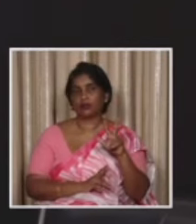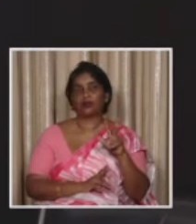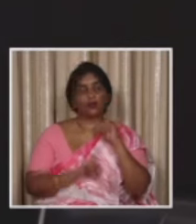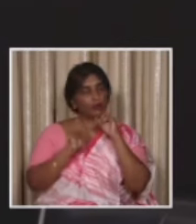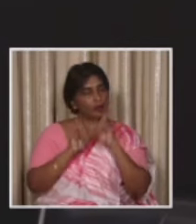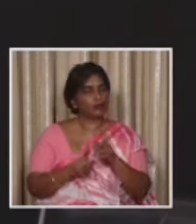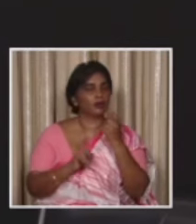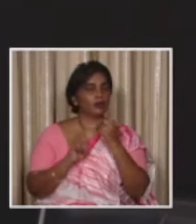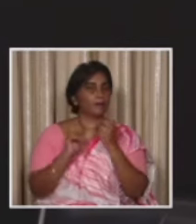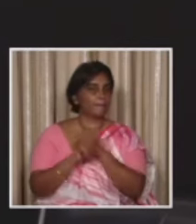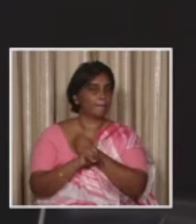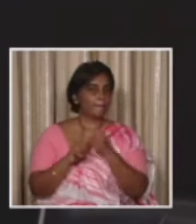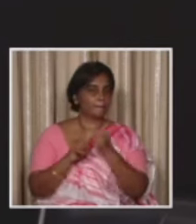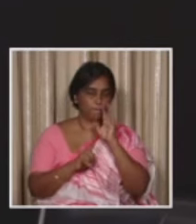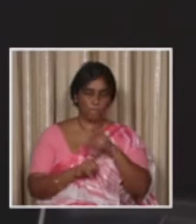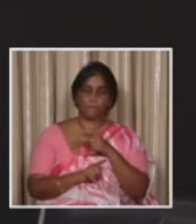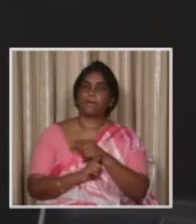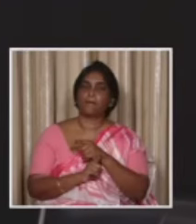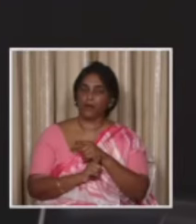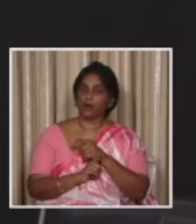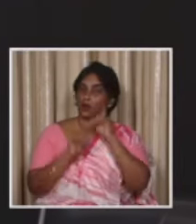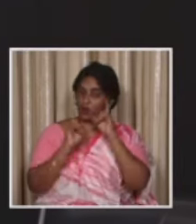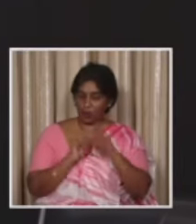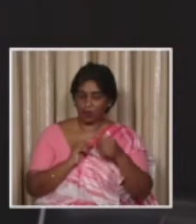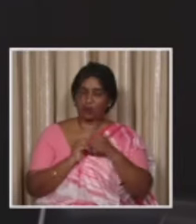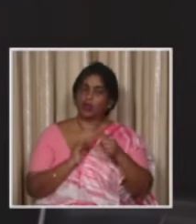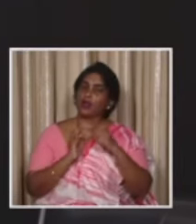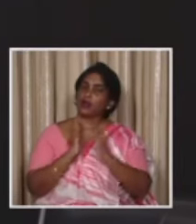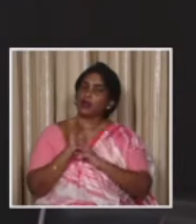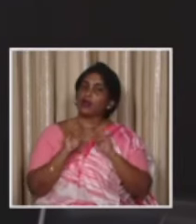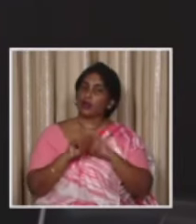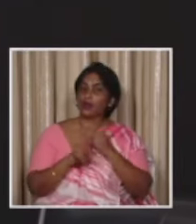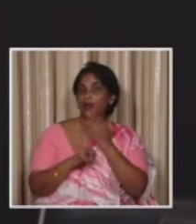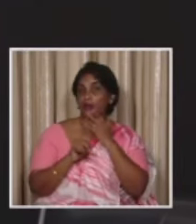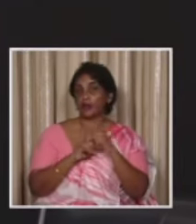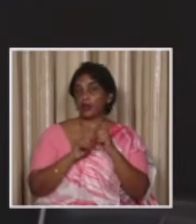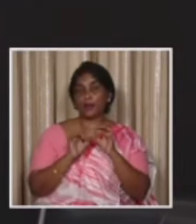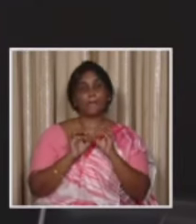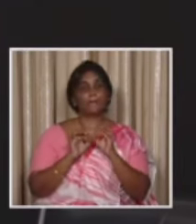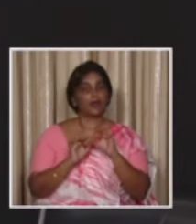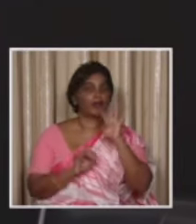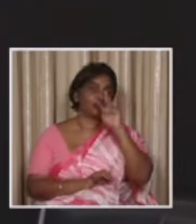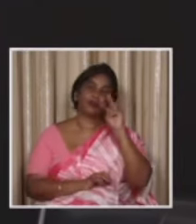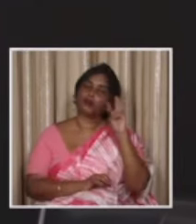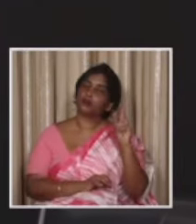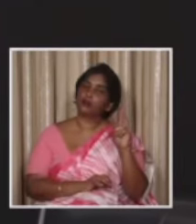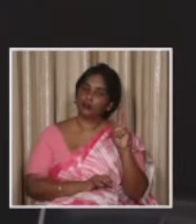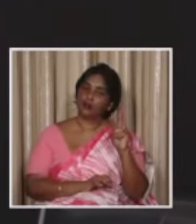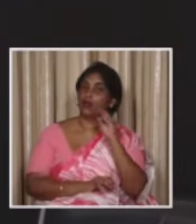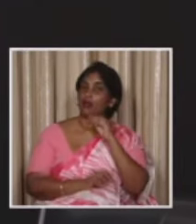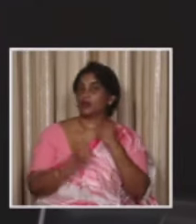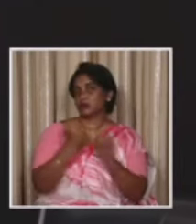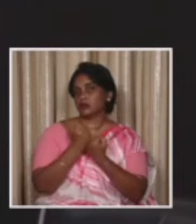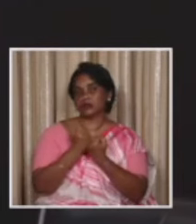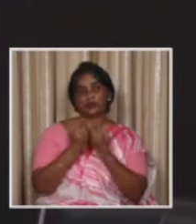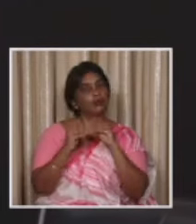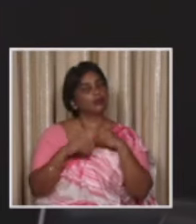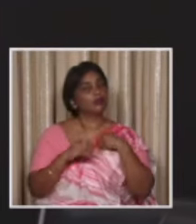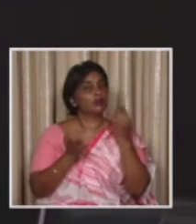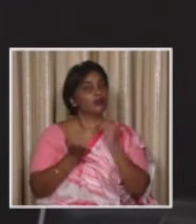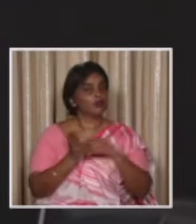මෙවැනි ආර්ථික බලපෑමක් ආවා. ඒ වෙනකොට IMF ඇමරිකන් ඩොලර් බිලියන 43ක් ආධාර ලබාගෙන